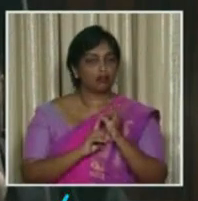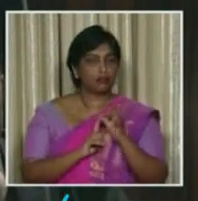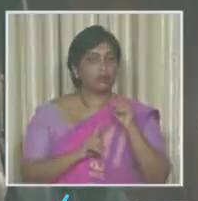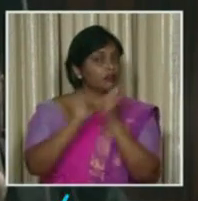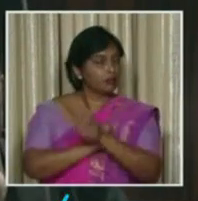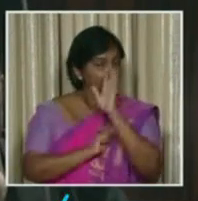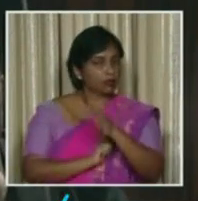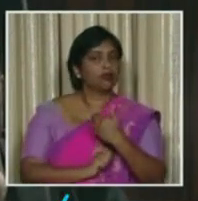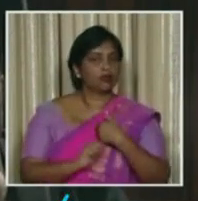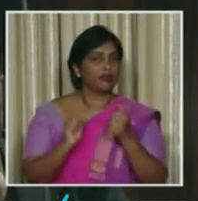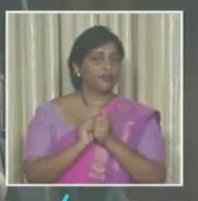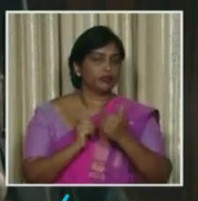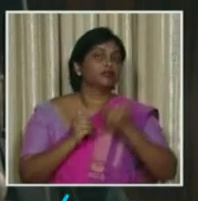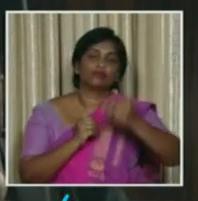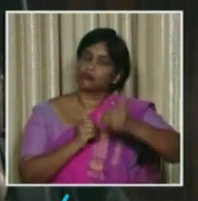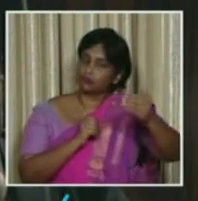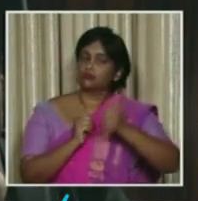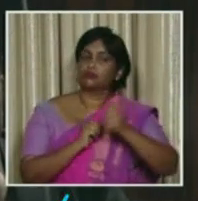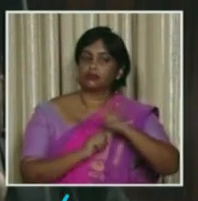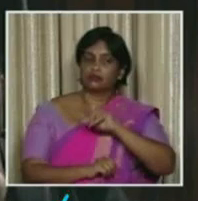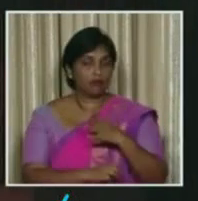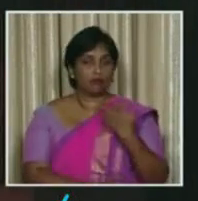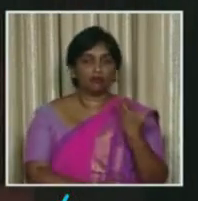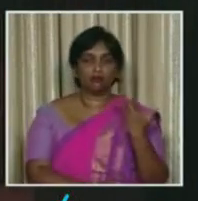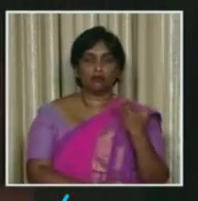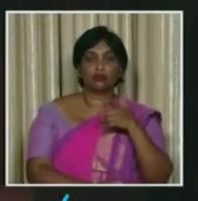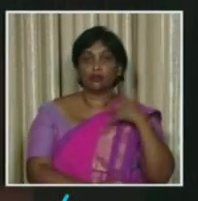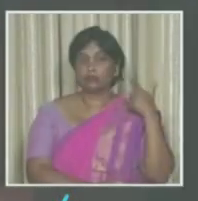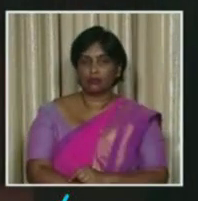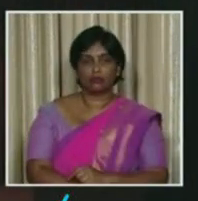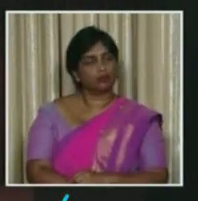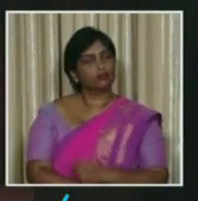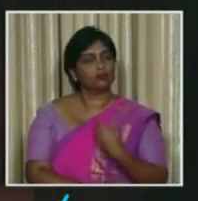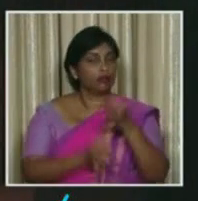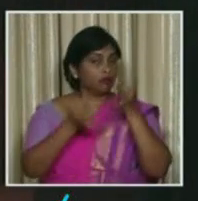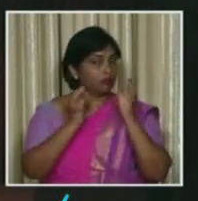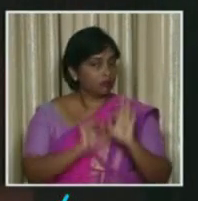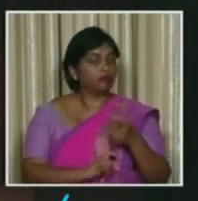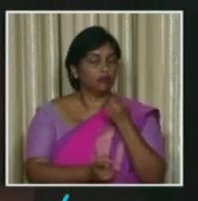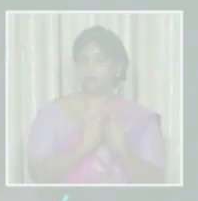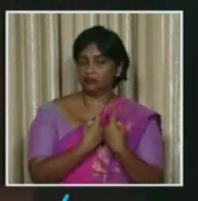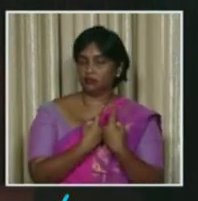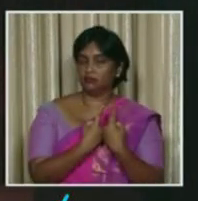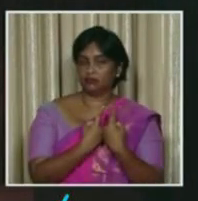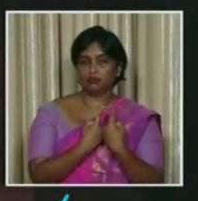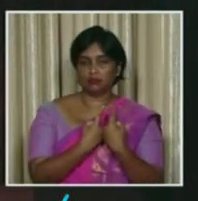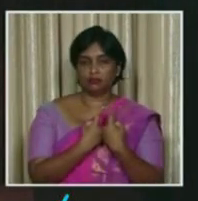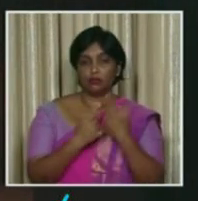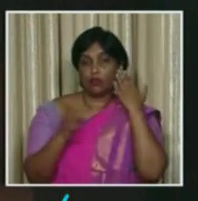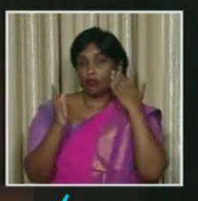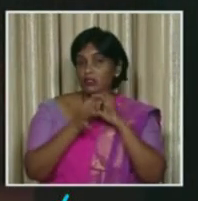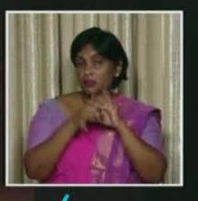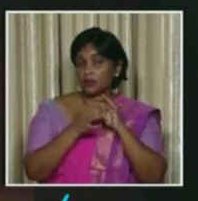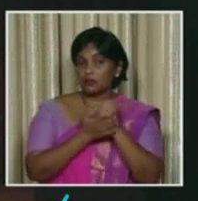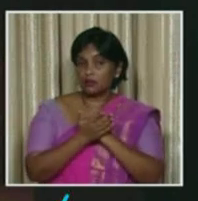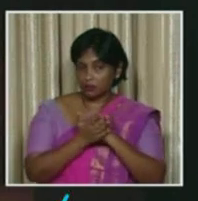වෙනස වෙනුවෙන්ම වැඩ කරන එක ඉදිරියටත් කරනවා කියන එක මම ප්‍රකාශ කරන්න කැමතියි. මේ ප්‍රහාරය පිළිබඳව තාමත්ම විධිමත් පරීක්ෂණයක් කරලා ඒකට සම්බන්ධ සියලු